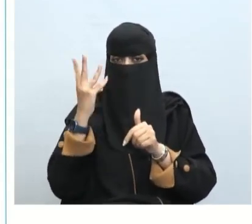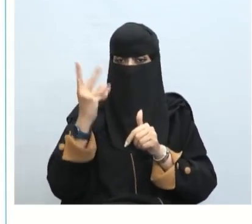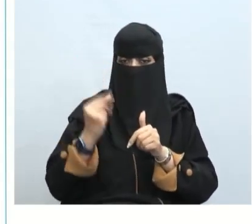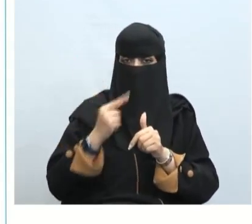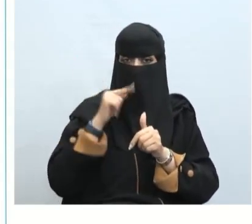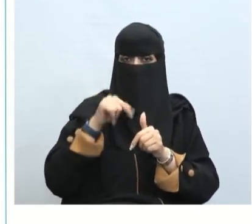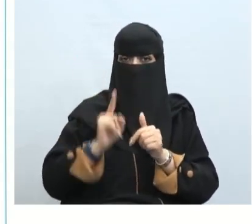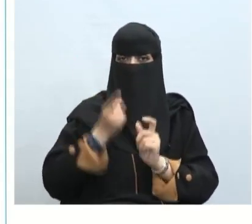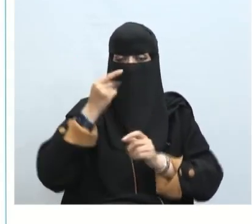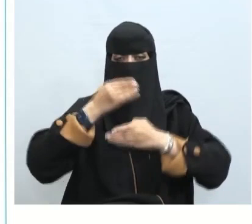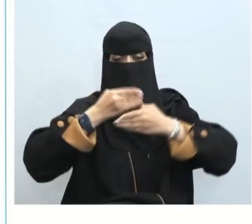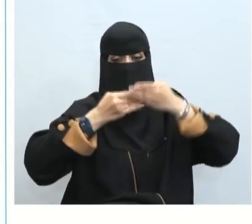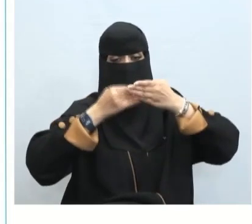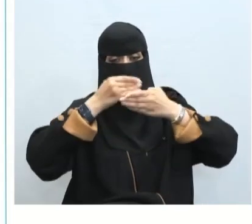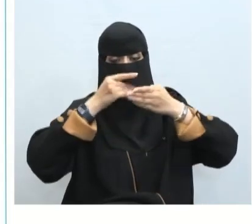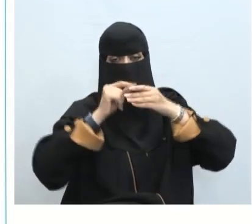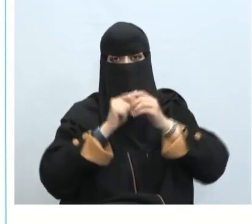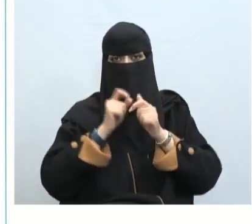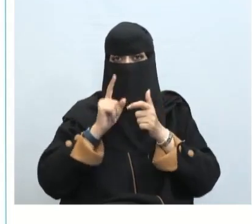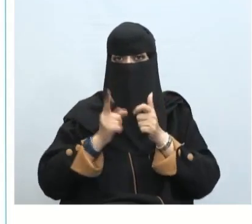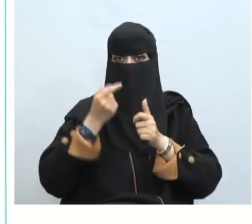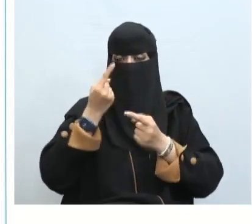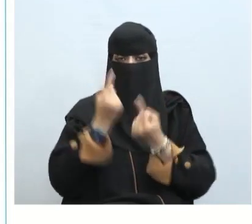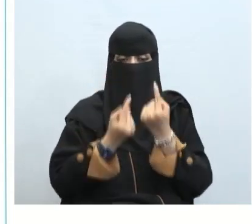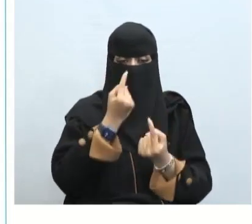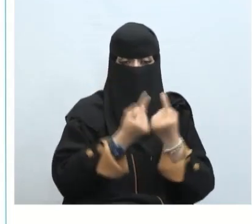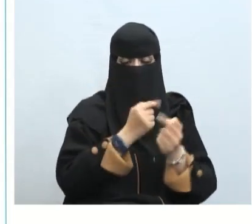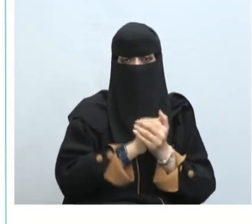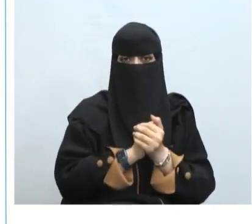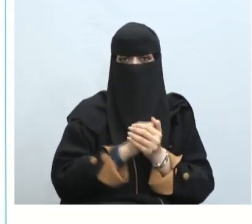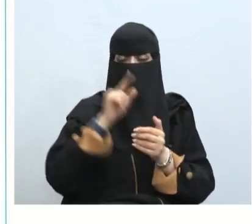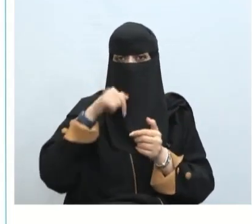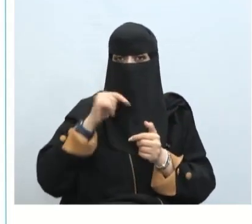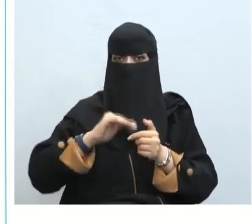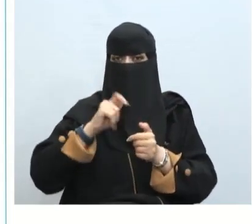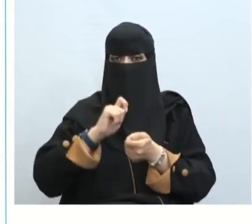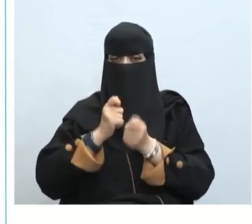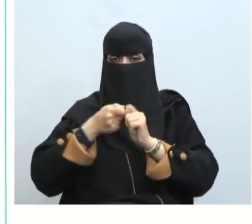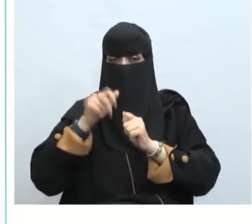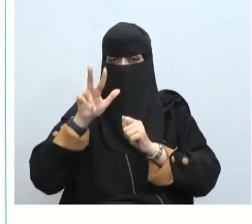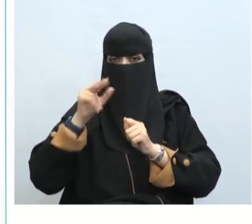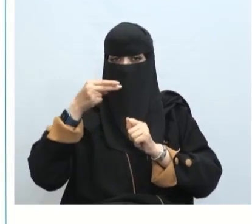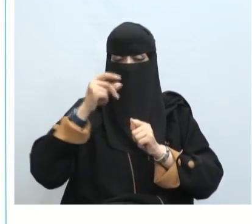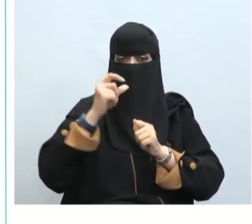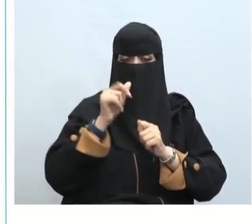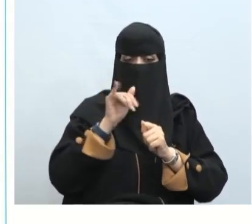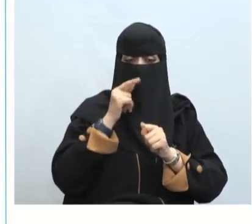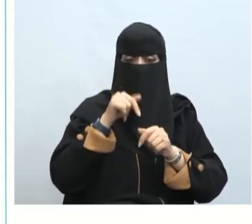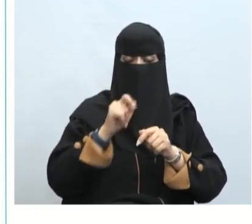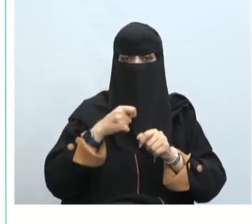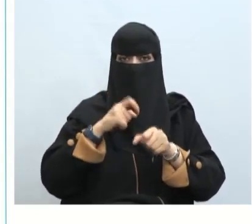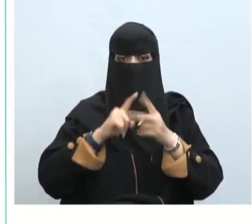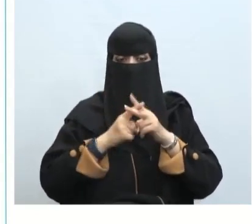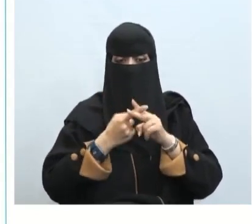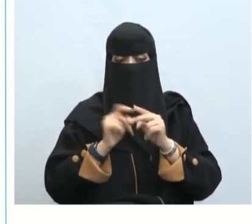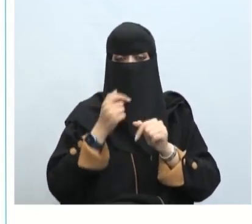من المجالات البناء الزراعه التعدين الصناعه